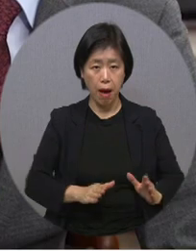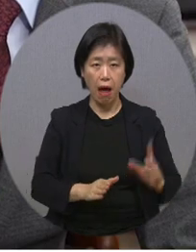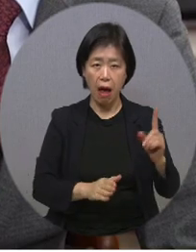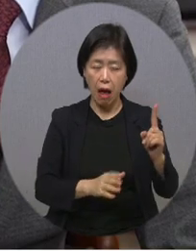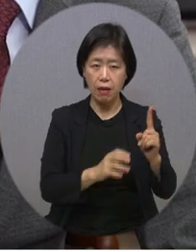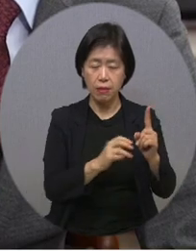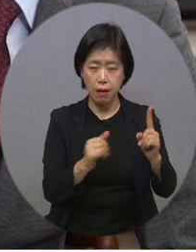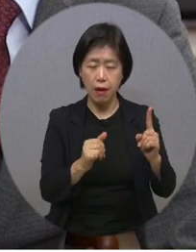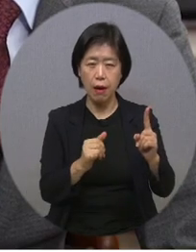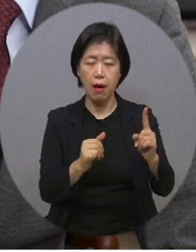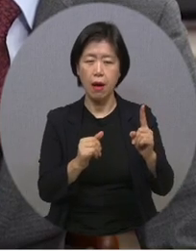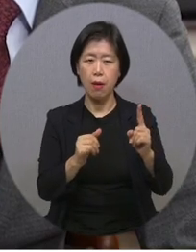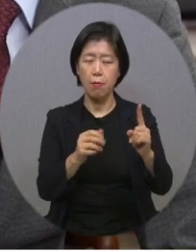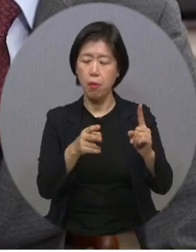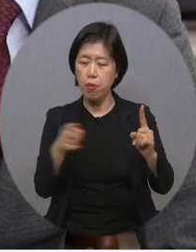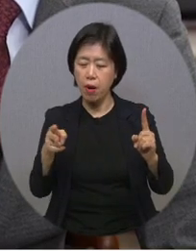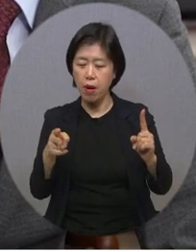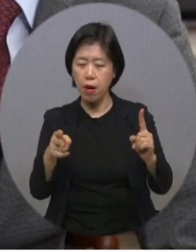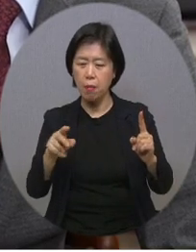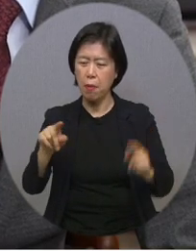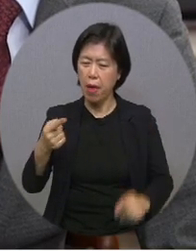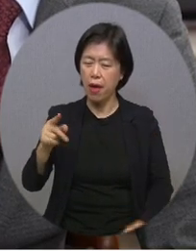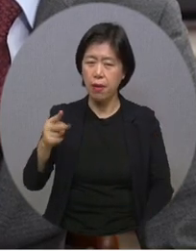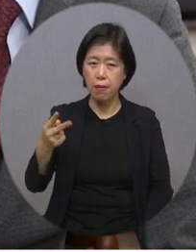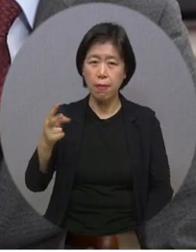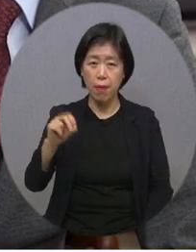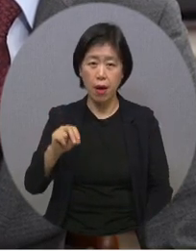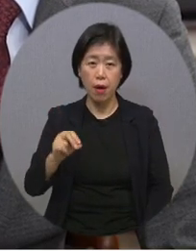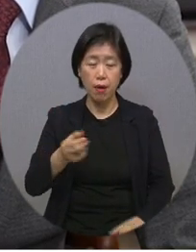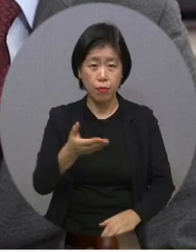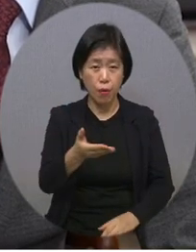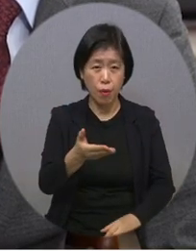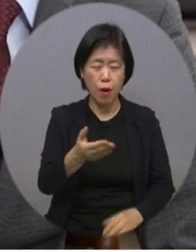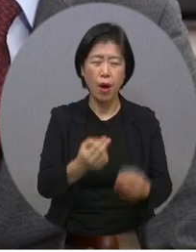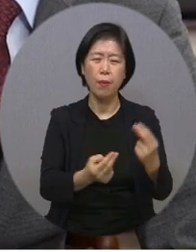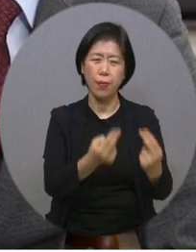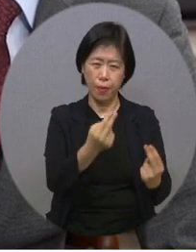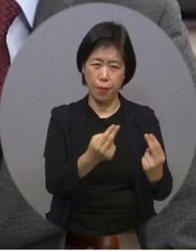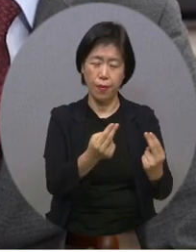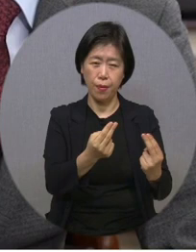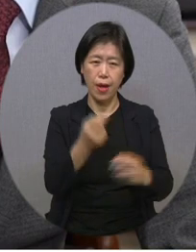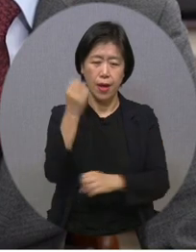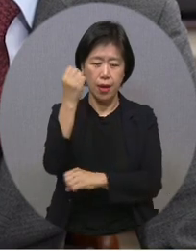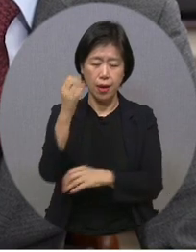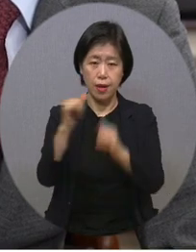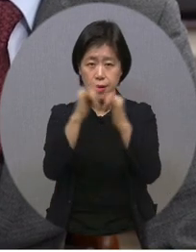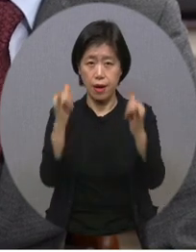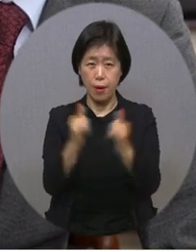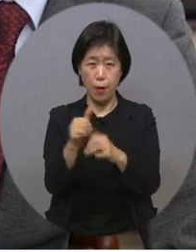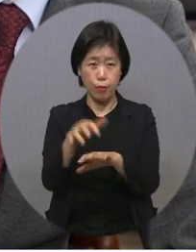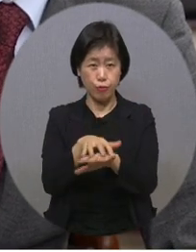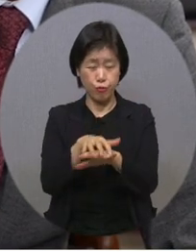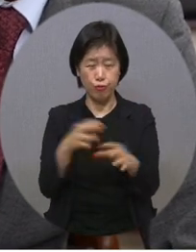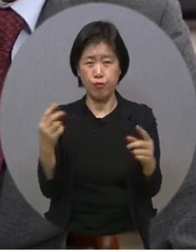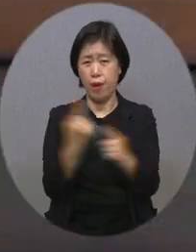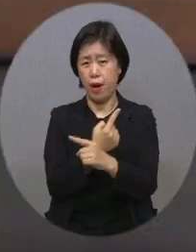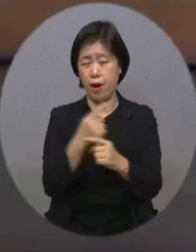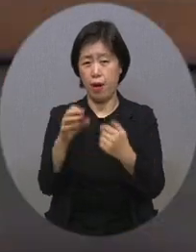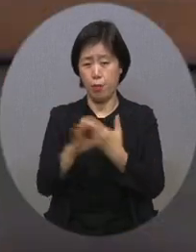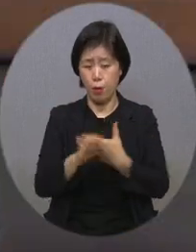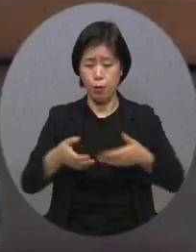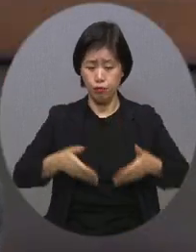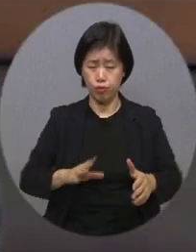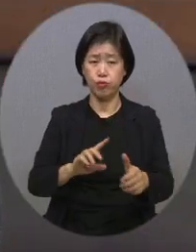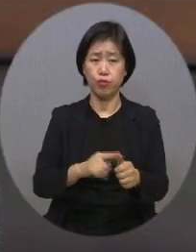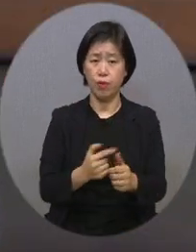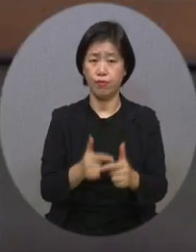이런 걸로 해결되는 게 아니고요. 기본적으로 사회 구조적인 문제가 다 해결이 돼야 이게 출생률이 높아지거든요. 그런데 거기에서 또